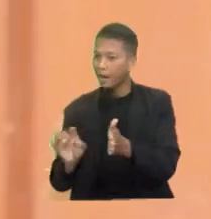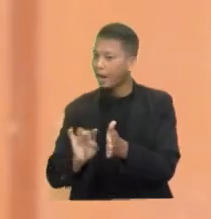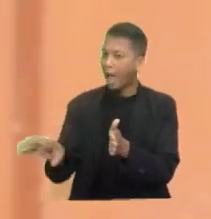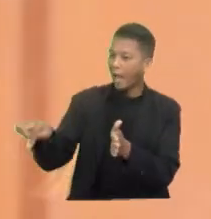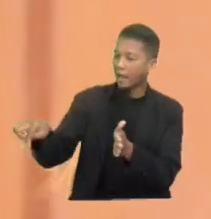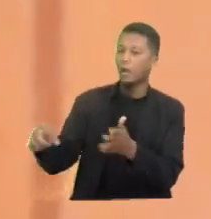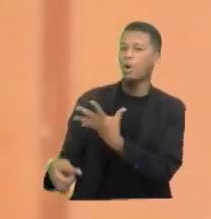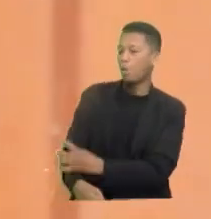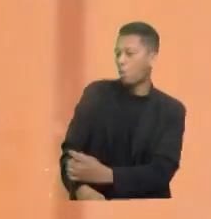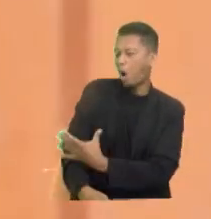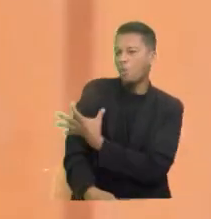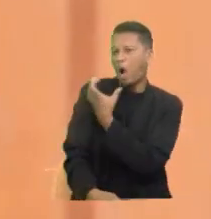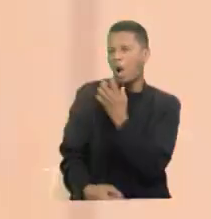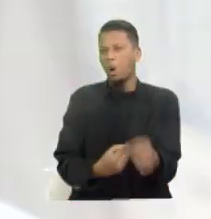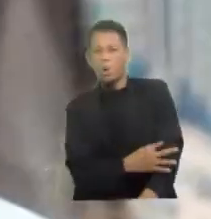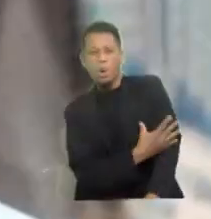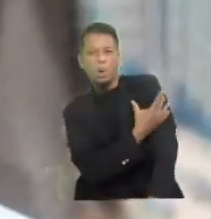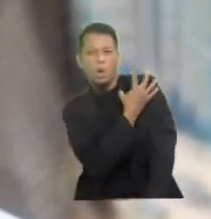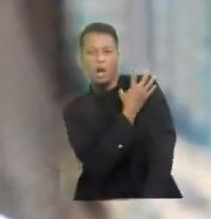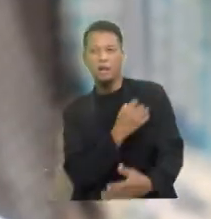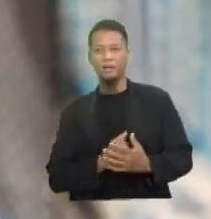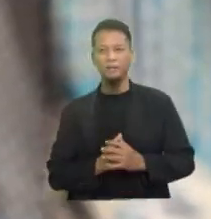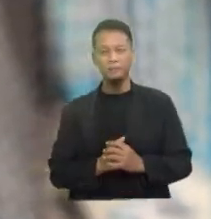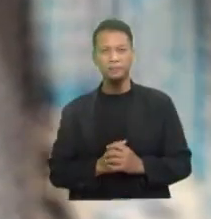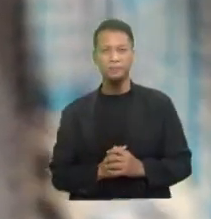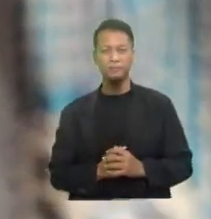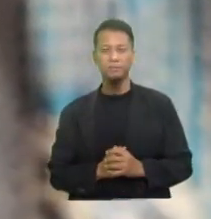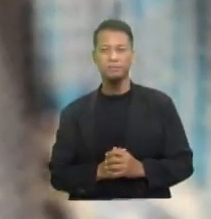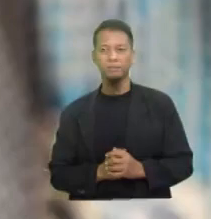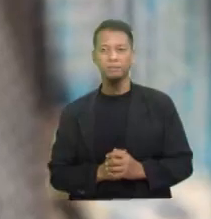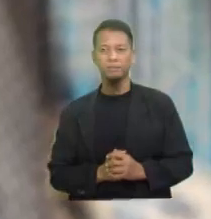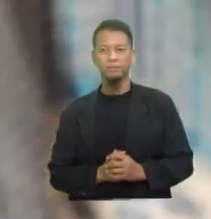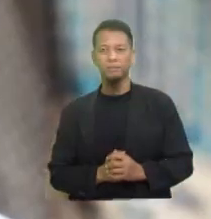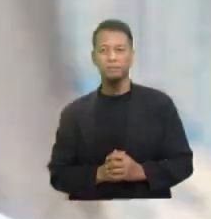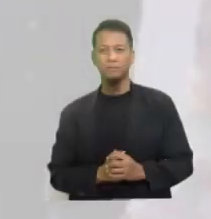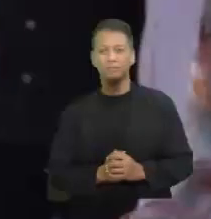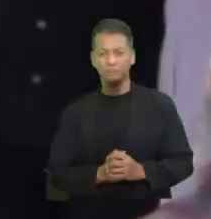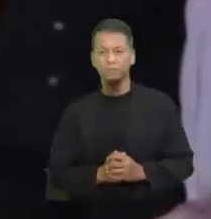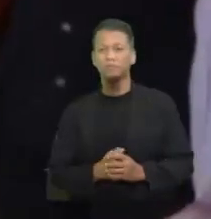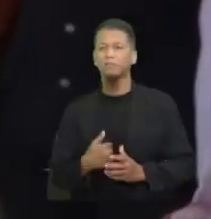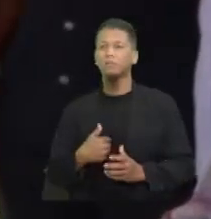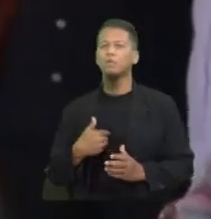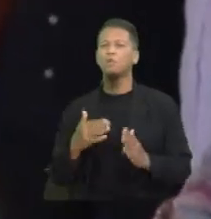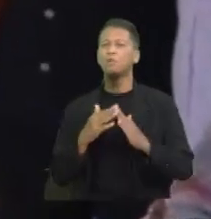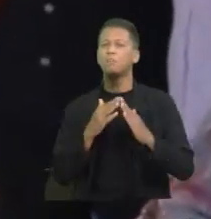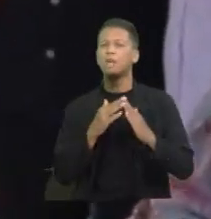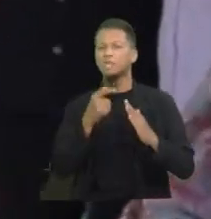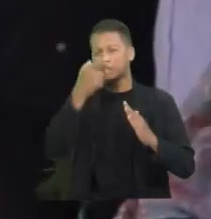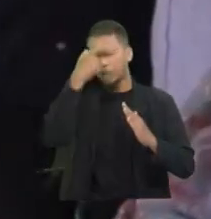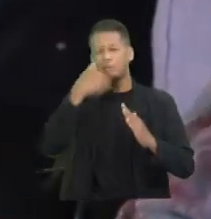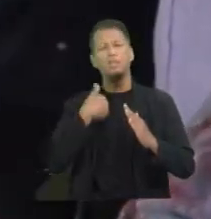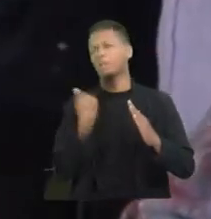bakar serius. Udah gak mau ke rumah sakit, pengennya pulang aja ngomongnya. Iya, dia gak ada karena nolongin